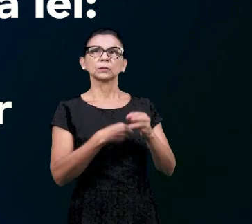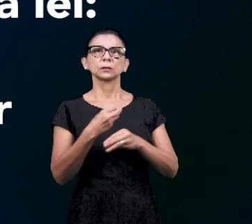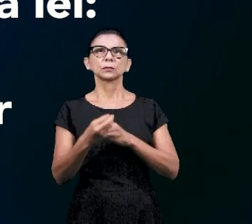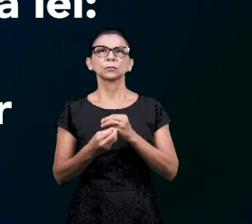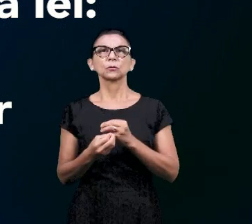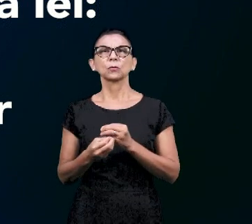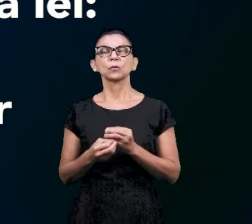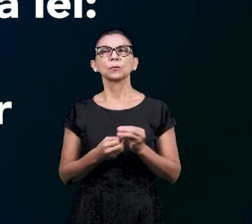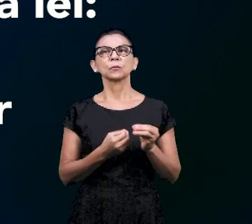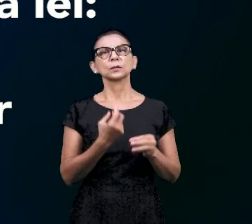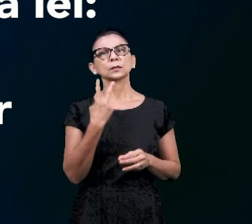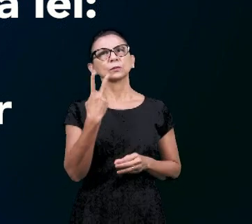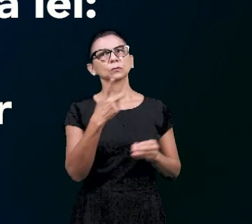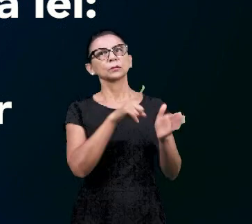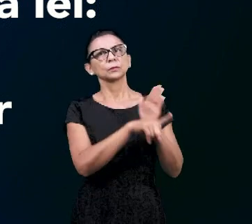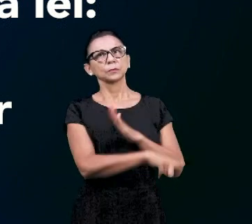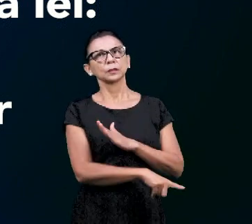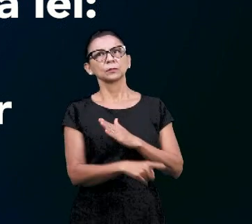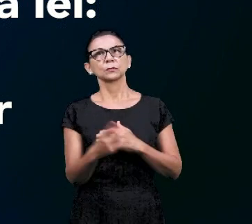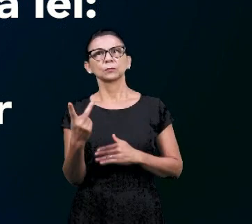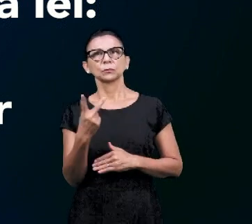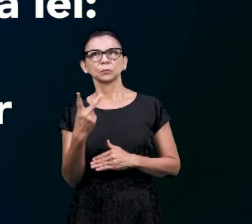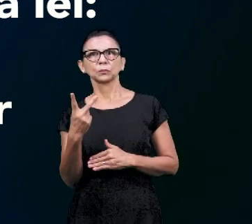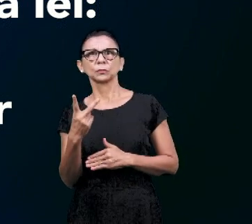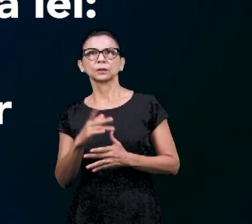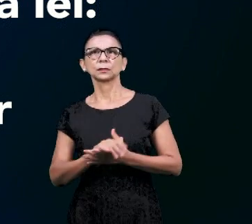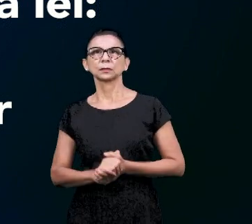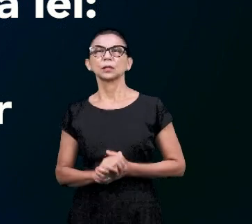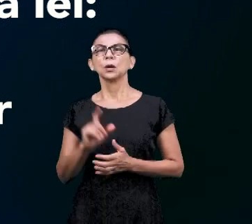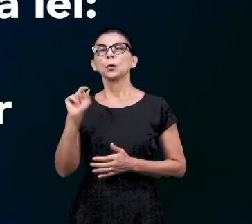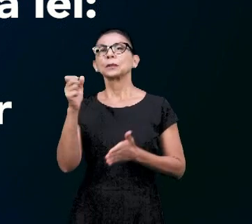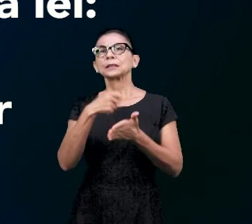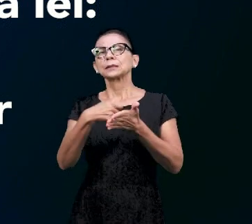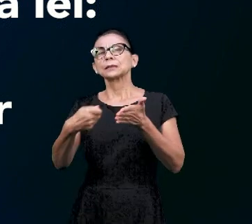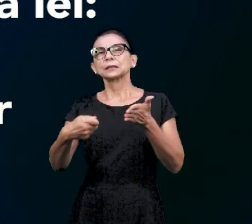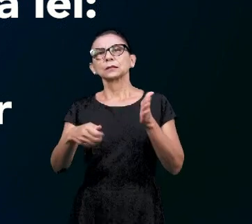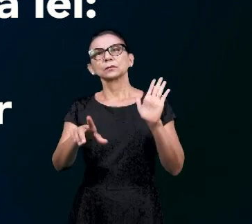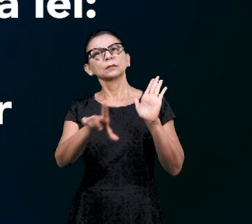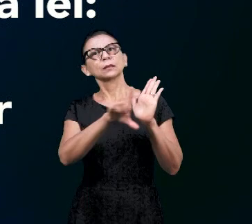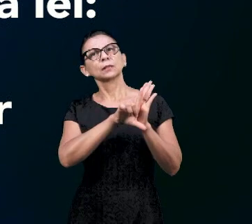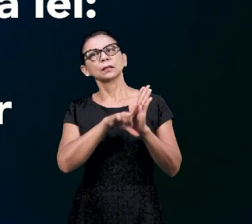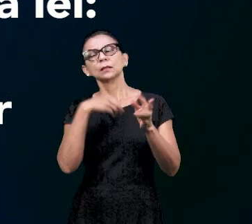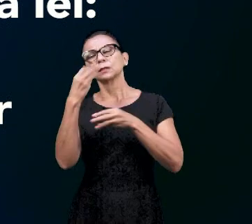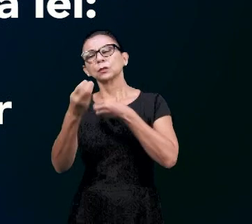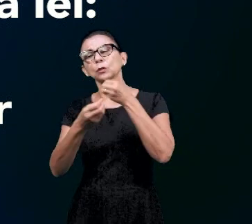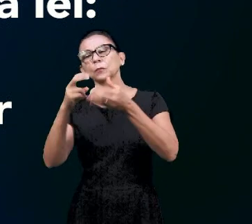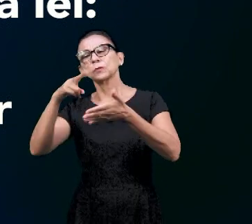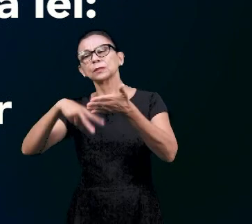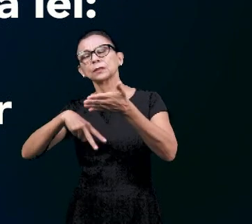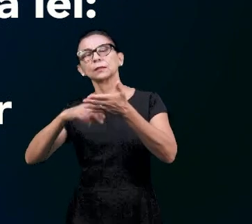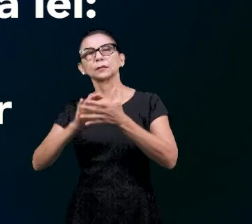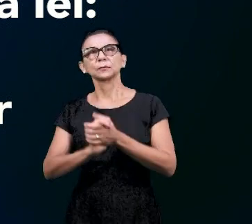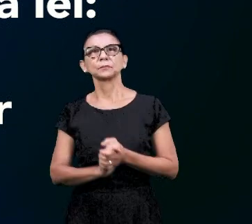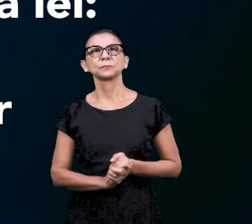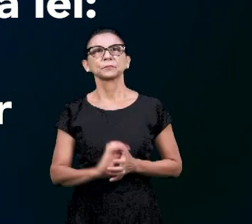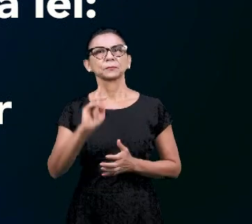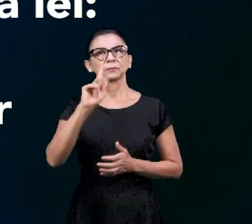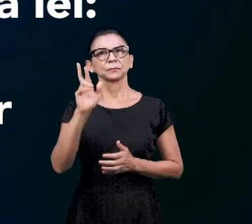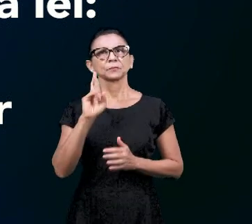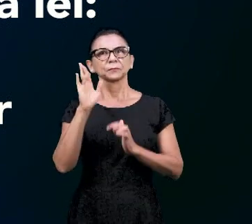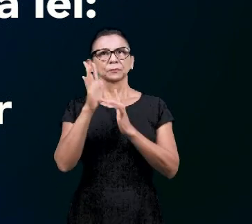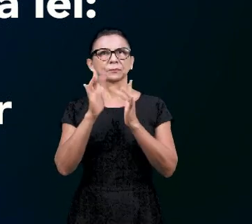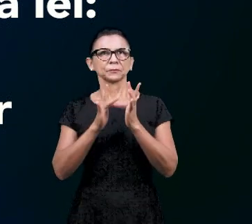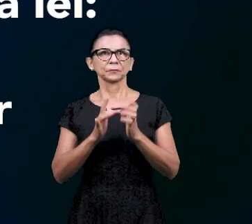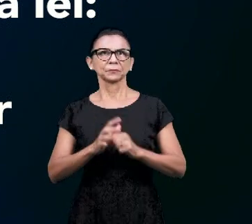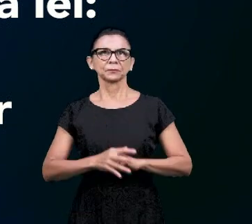loi avec 2 autres questions. Quelles ont été ces questions? Ces 2 questions ont été qu'est-ce qui est écrit dans la loi? Comment tu le lis? La